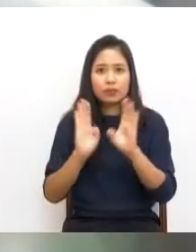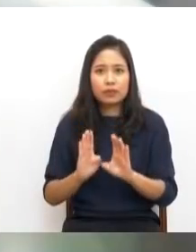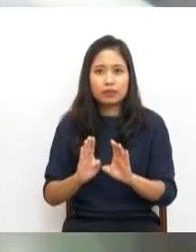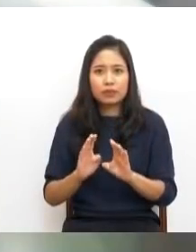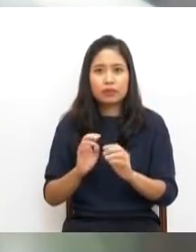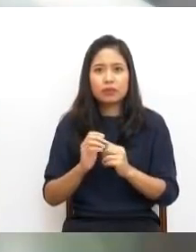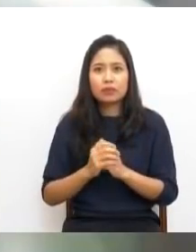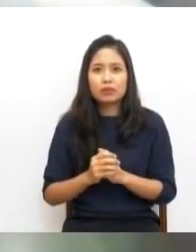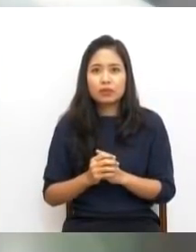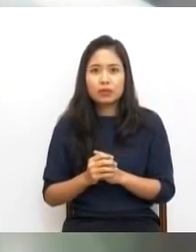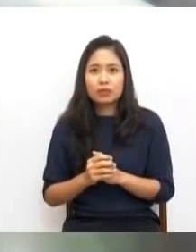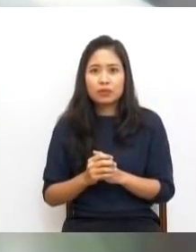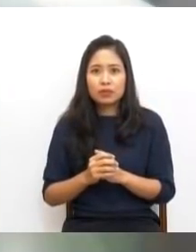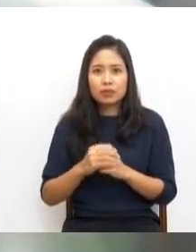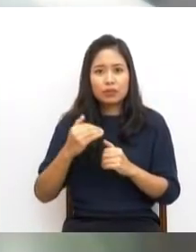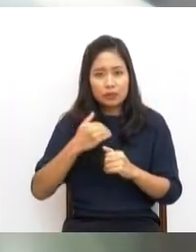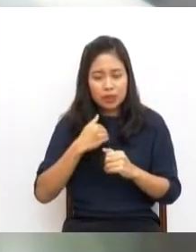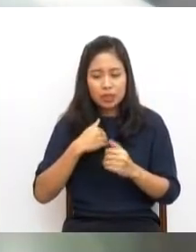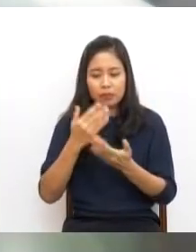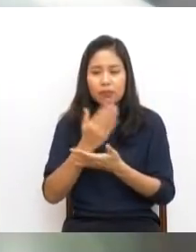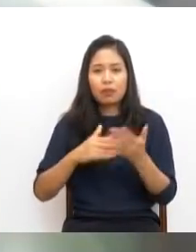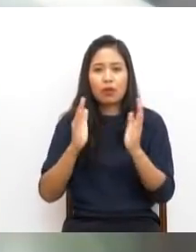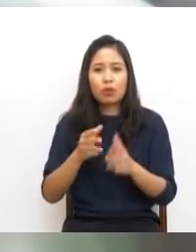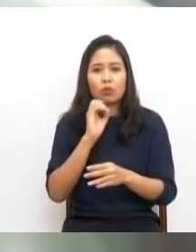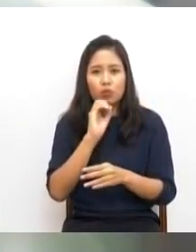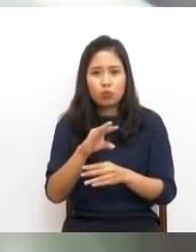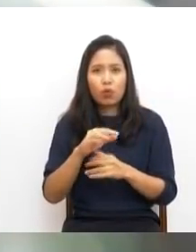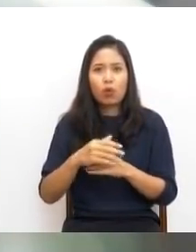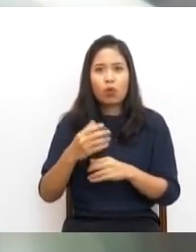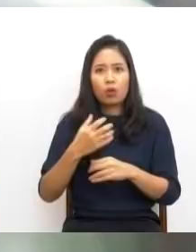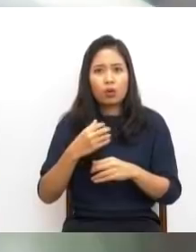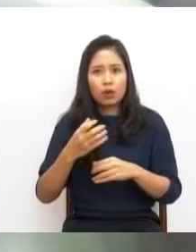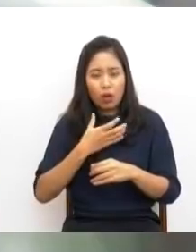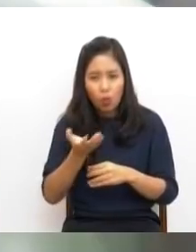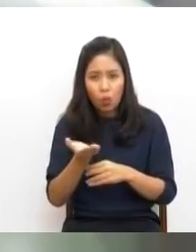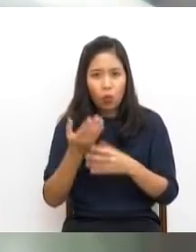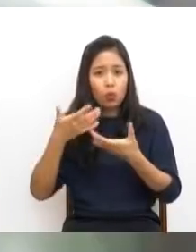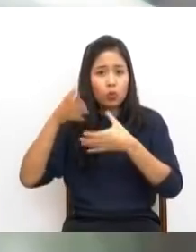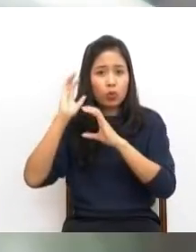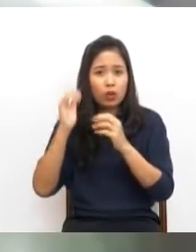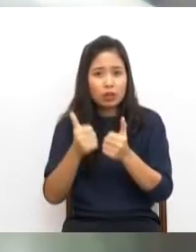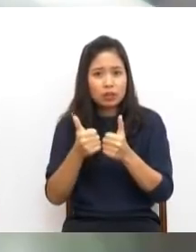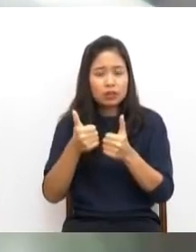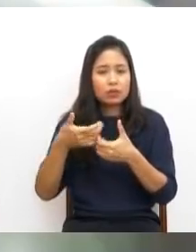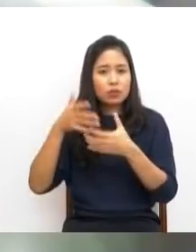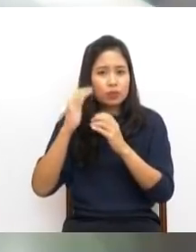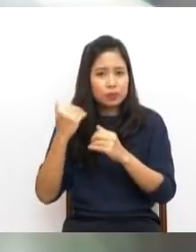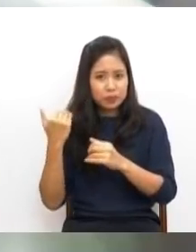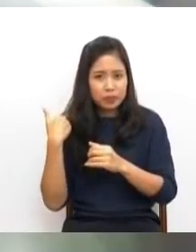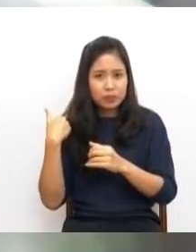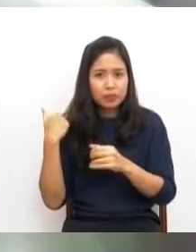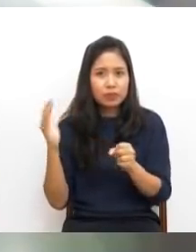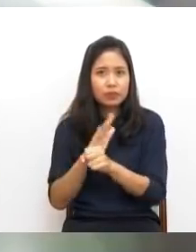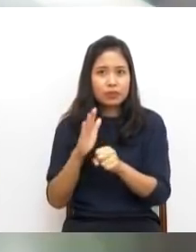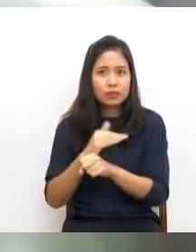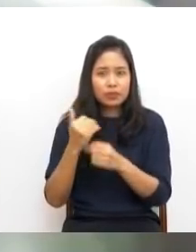งเนี่ยค่ะที่ดิฉันเห็นเพราะมีบางท่านเนี่ยค่ะบอกว่าขอส่งการบ้านย้อนหลังได้ไหมคะอย่างนี้คือไม่ทราบว่ามันเป็นตัวชี้วัดในความส